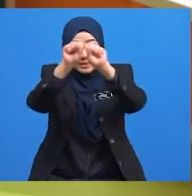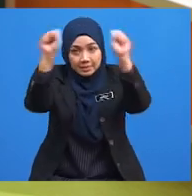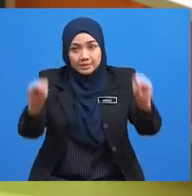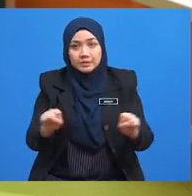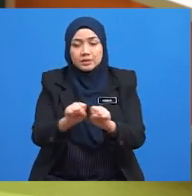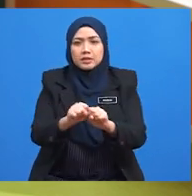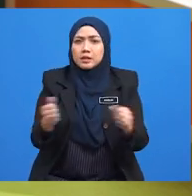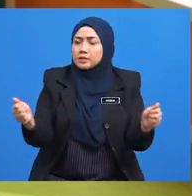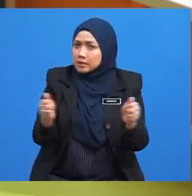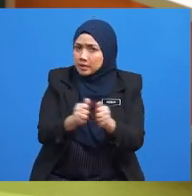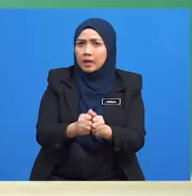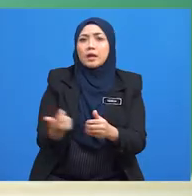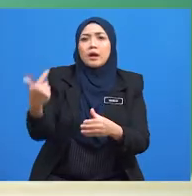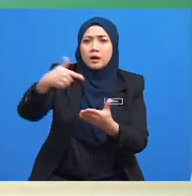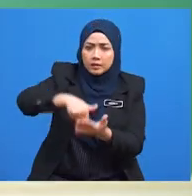dengan lebih mendalam.